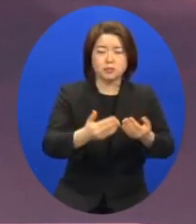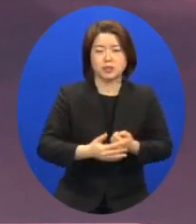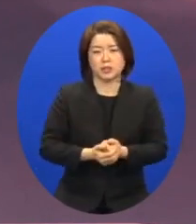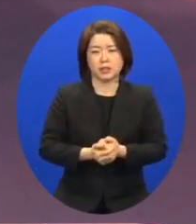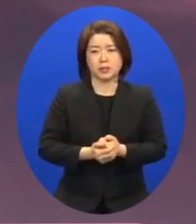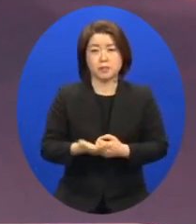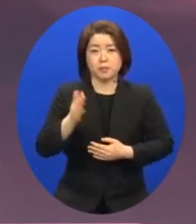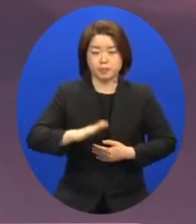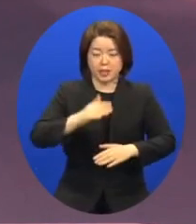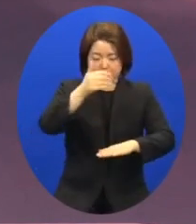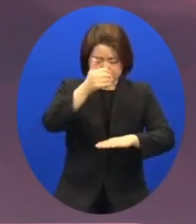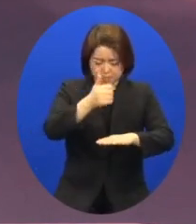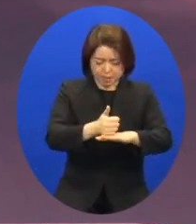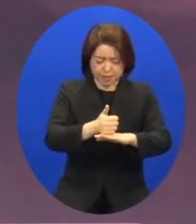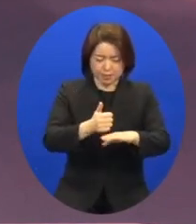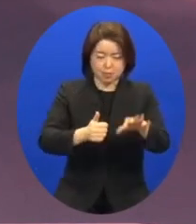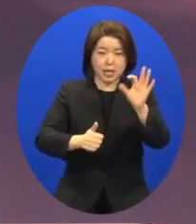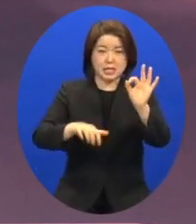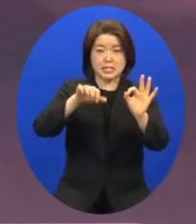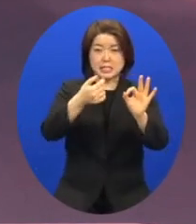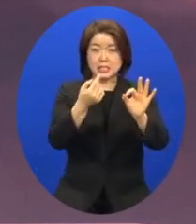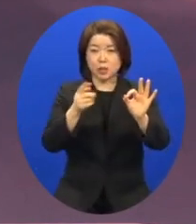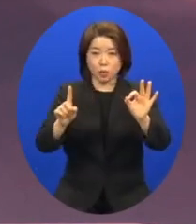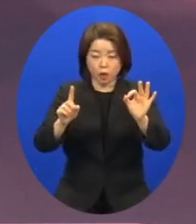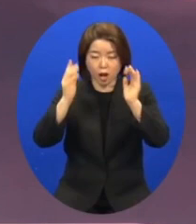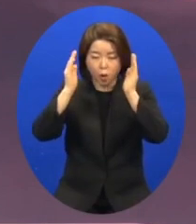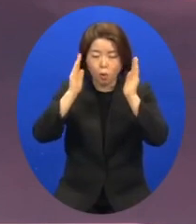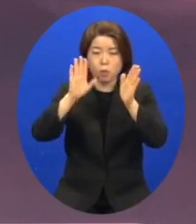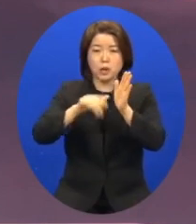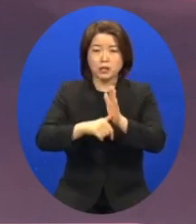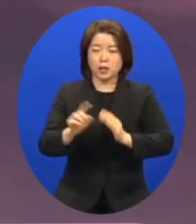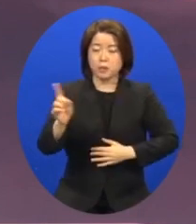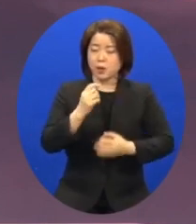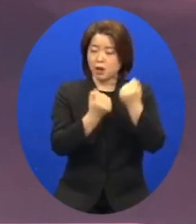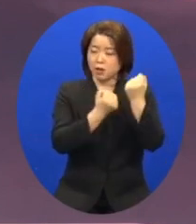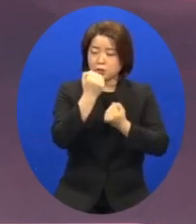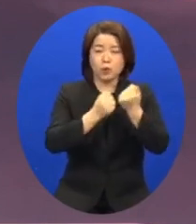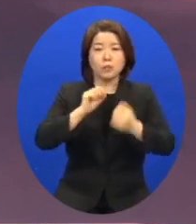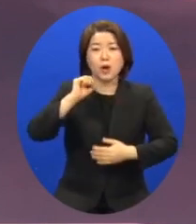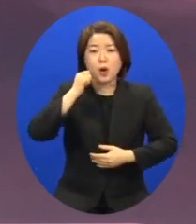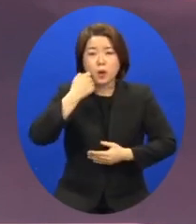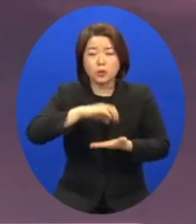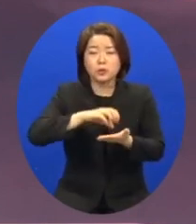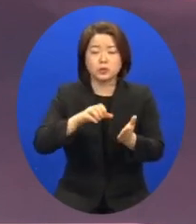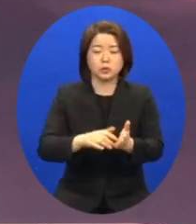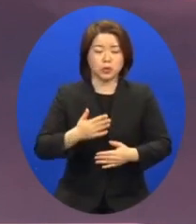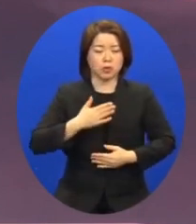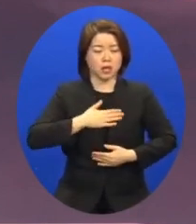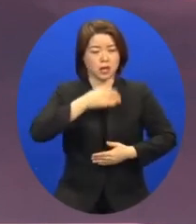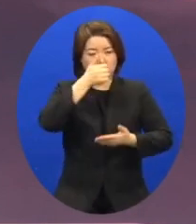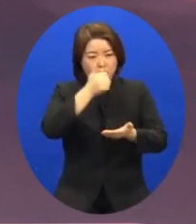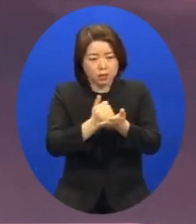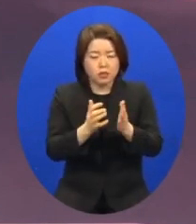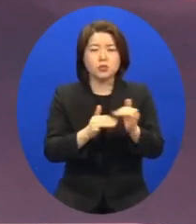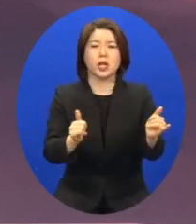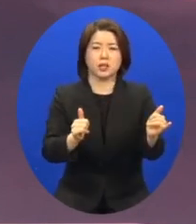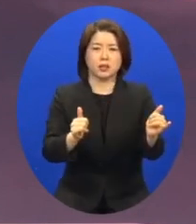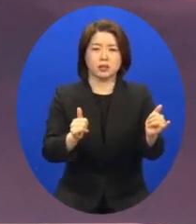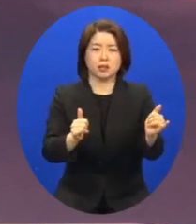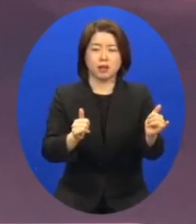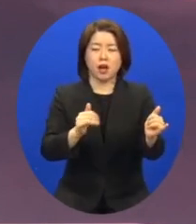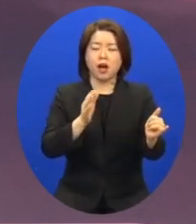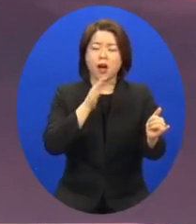그런데 마지막 시 과를 공부할 때 물하고 설명할 수 없이 내가 죄인이 구나 그리고